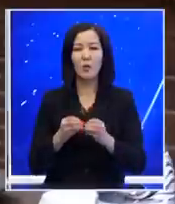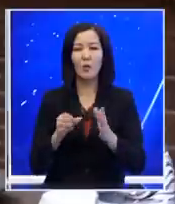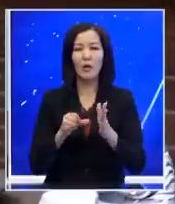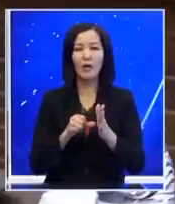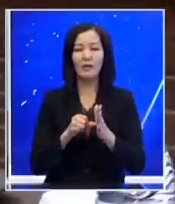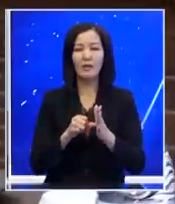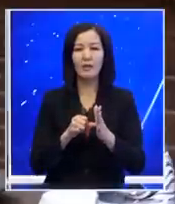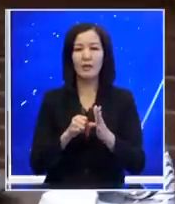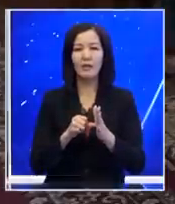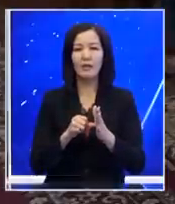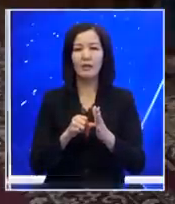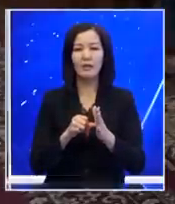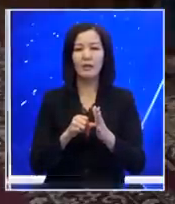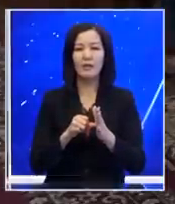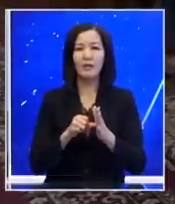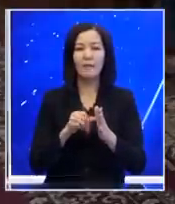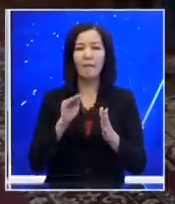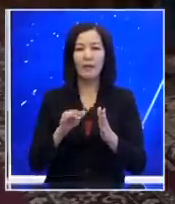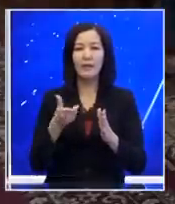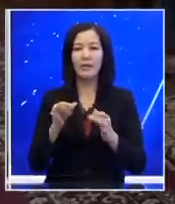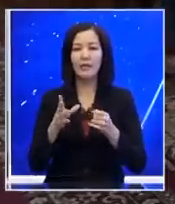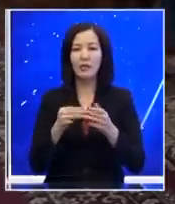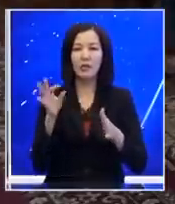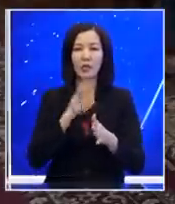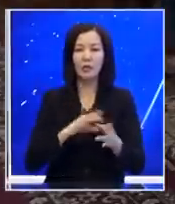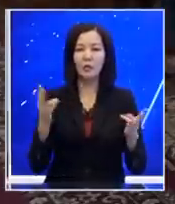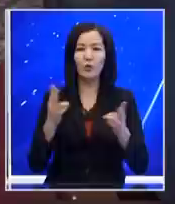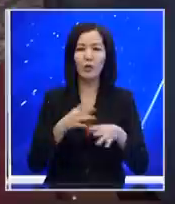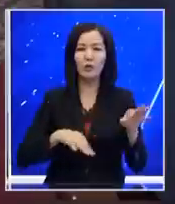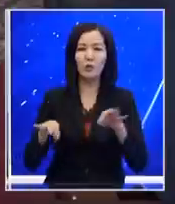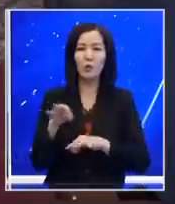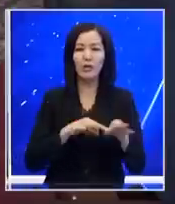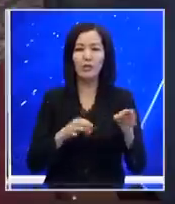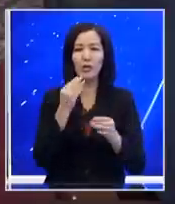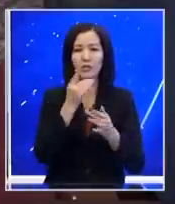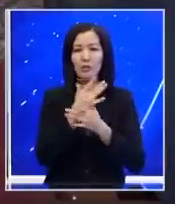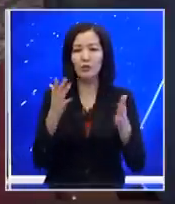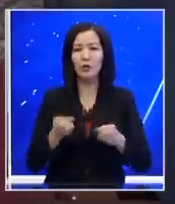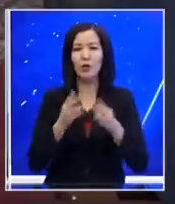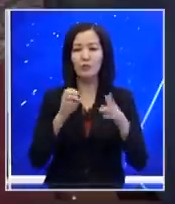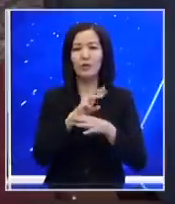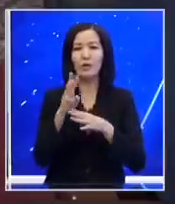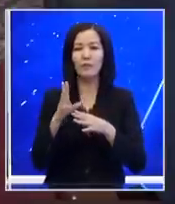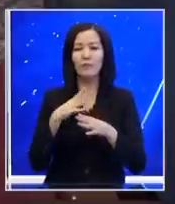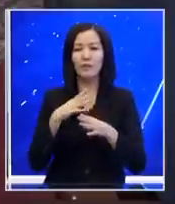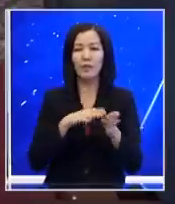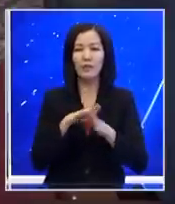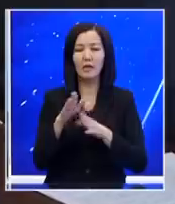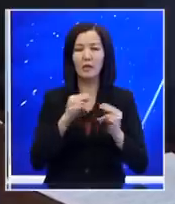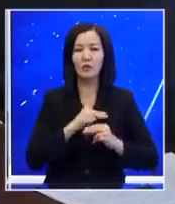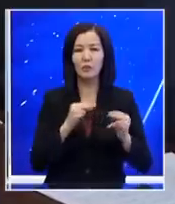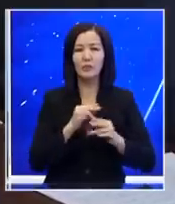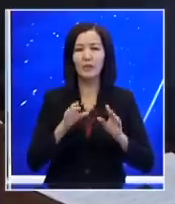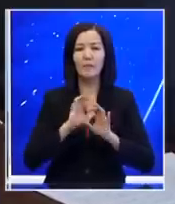гектар меньше не должно быть. Жиын барысында жұмыспен қамтудың жол картасы аясында және азық-түлік қауіпсіздігін қамтамасыз етудегі атқарылып жатқан